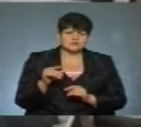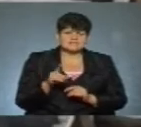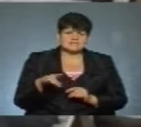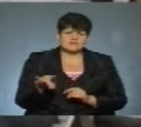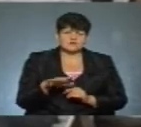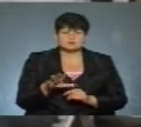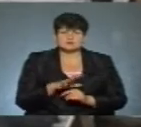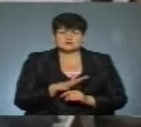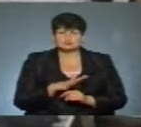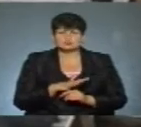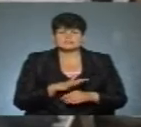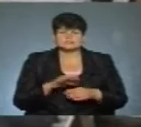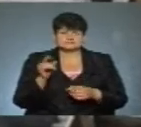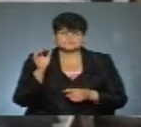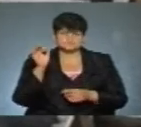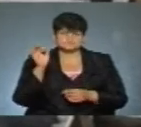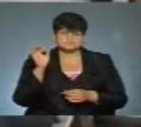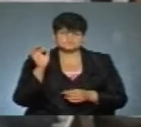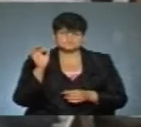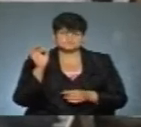де пройшлись фашисти, вони